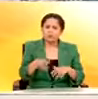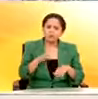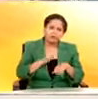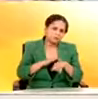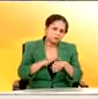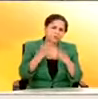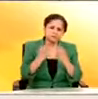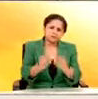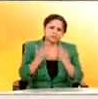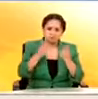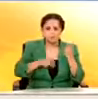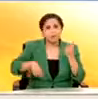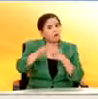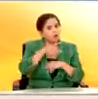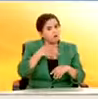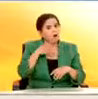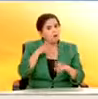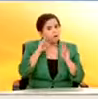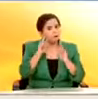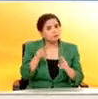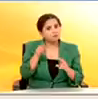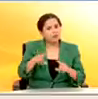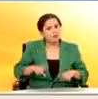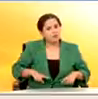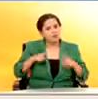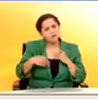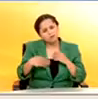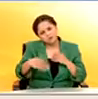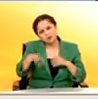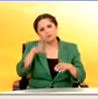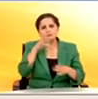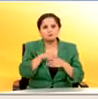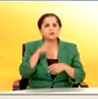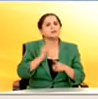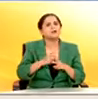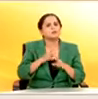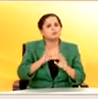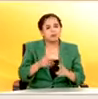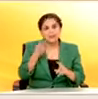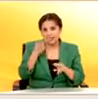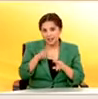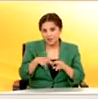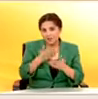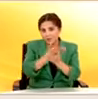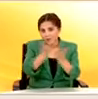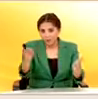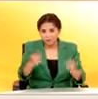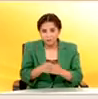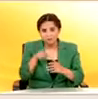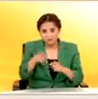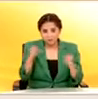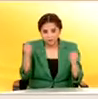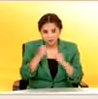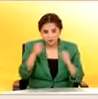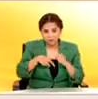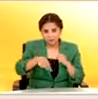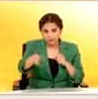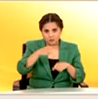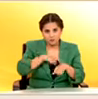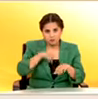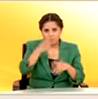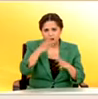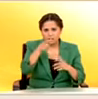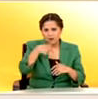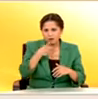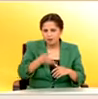अनुभव का हिस्सा बन जाती हैं जो जीवन भर साथ रहता है। अगर आप इस सर्दी में कहीं